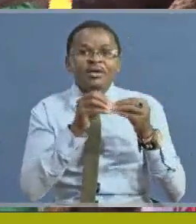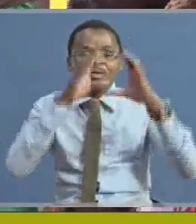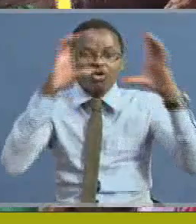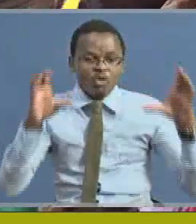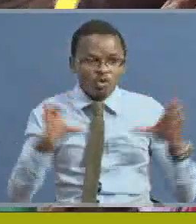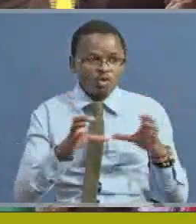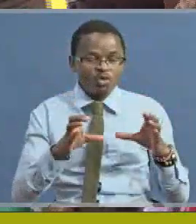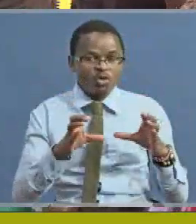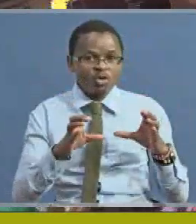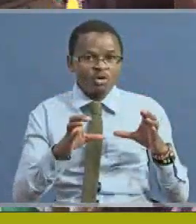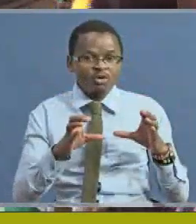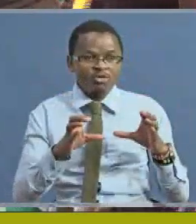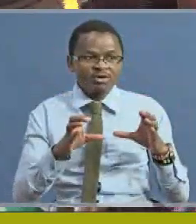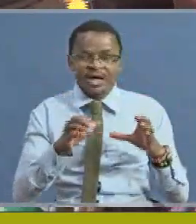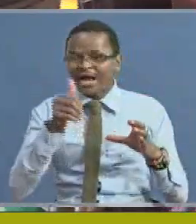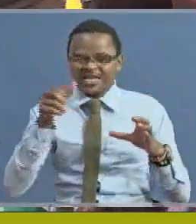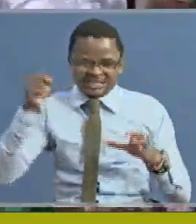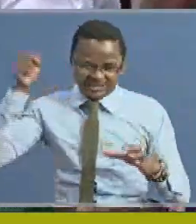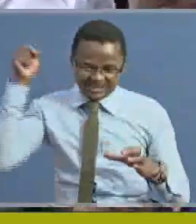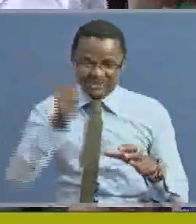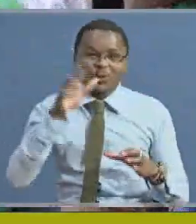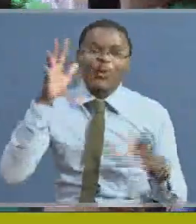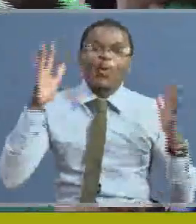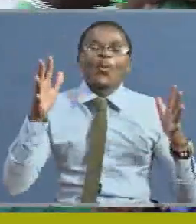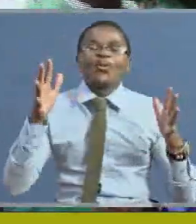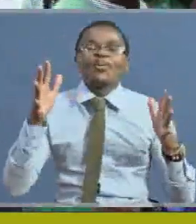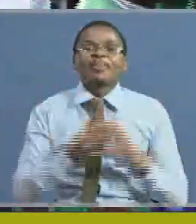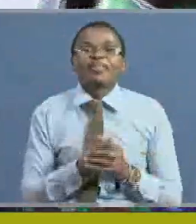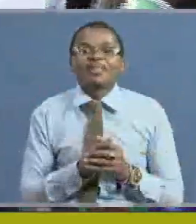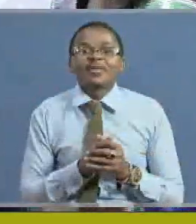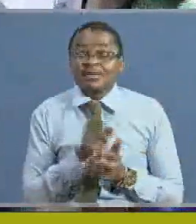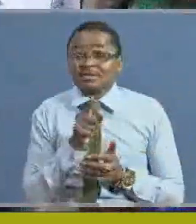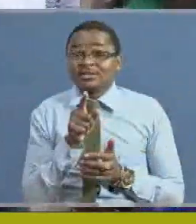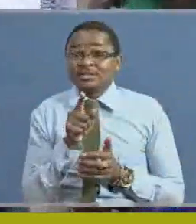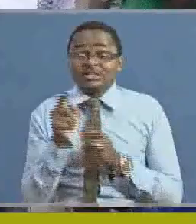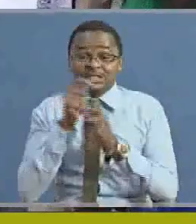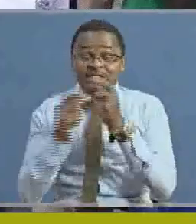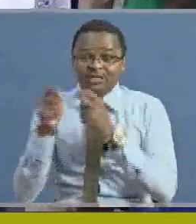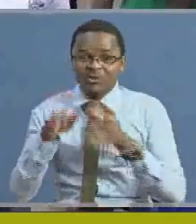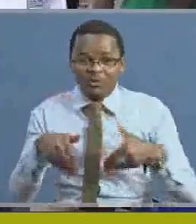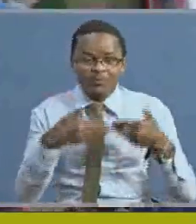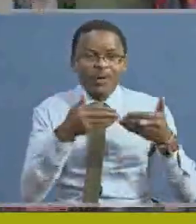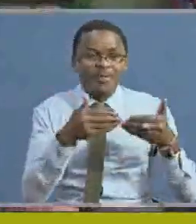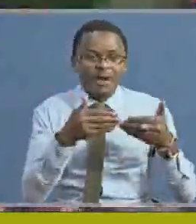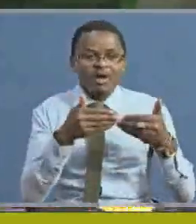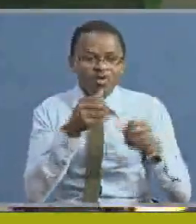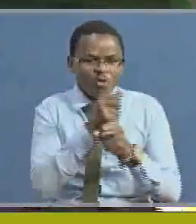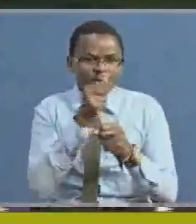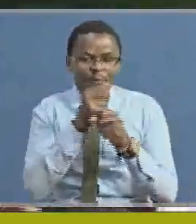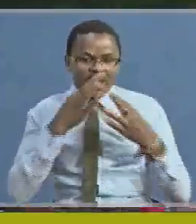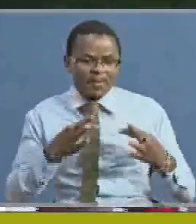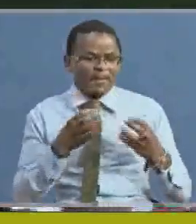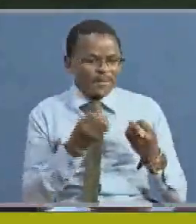ile otugodie rungu ingine kubwa sana. Upendo wake kwa tamaduni za Kiafrika umempa msukumo wa kutengeneza